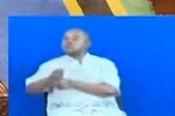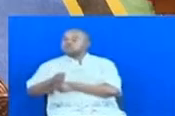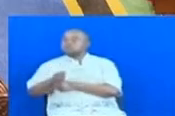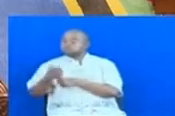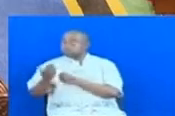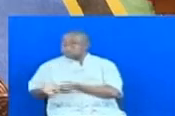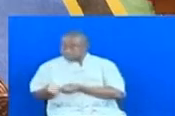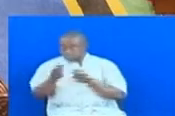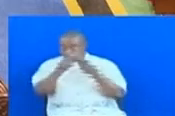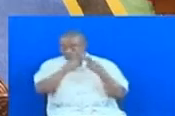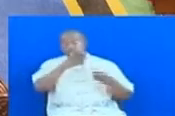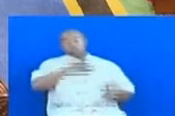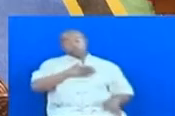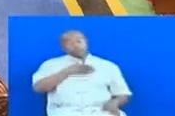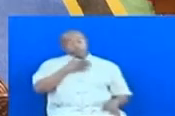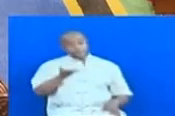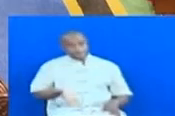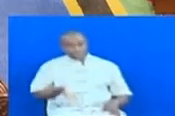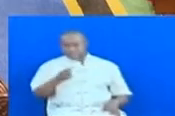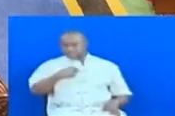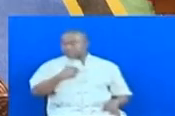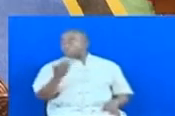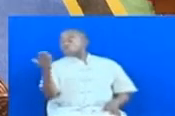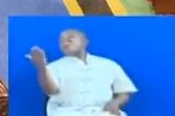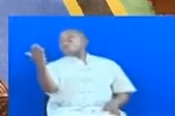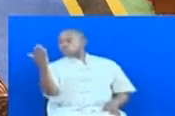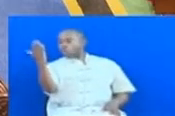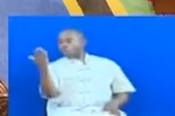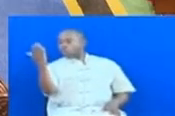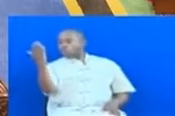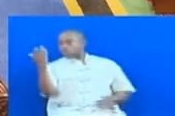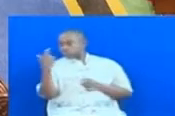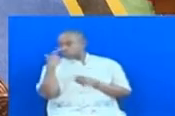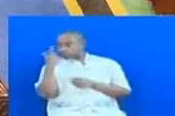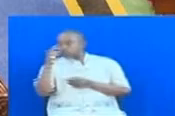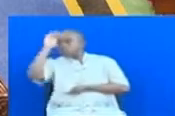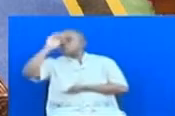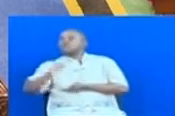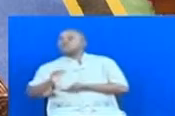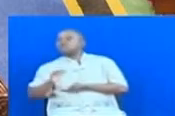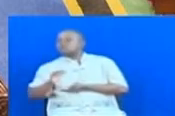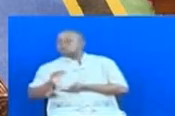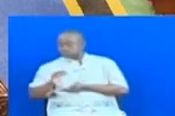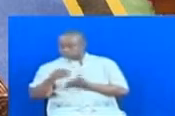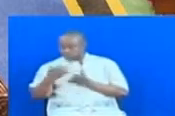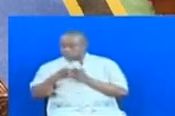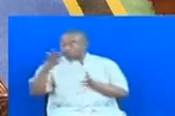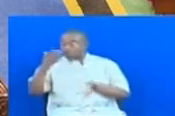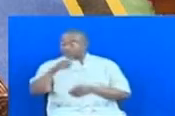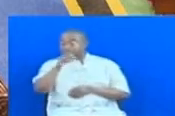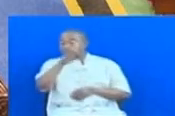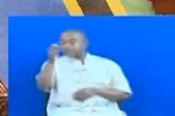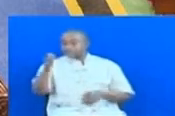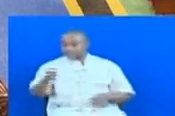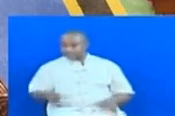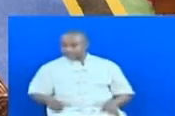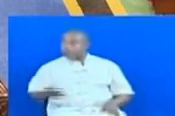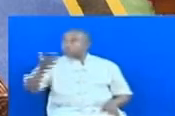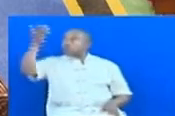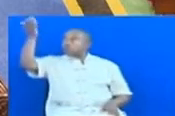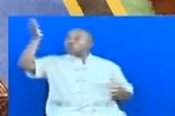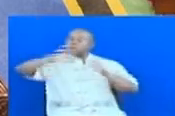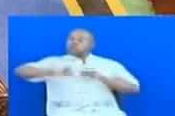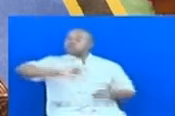la TAMISEMI, sababu sisi ndio kioo kinatuonyesha yale mapungufu kwa lengo la kuboresha, lakini kwa maslahi mapana ya Watanzania. Mungu atubariki